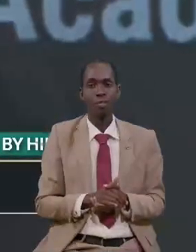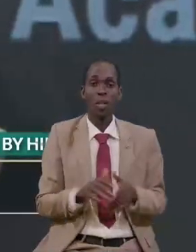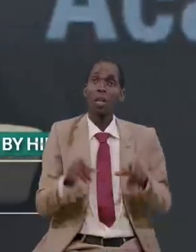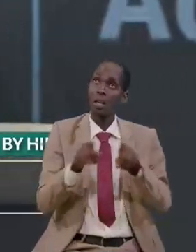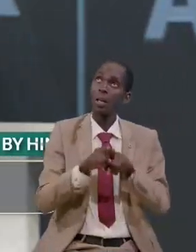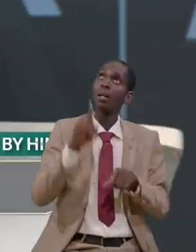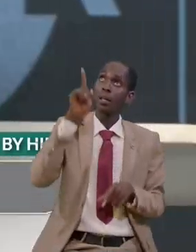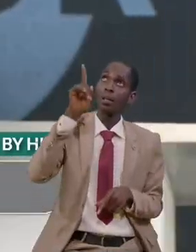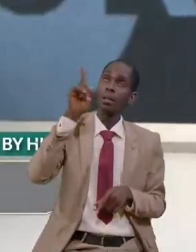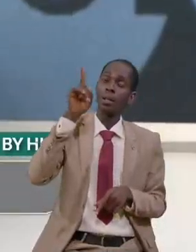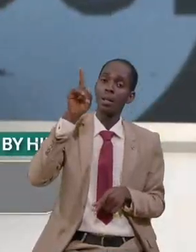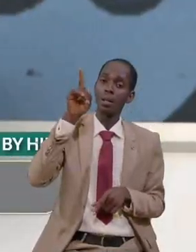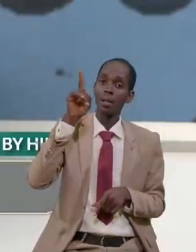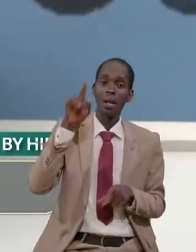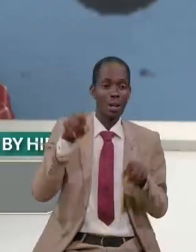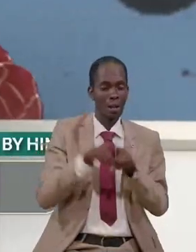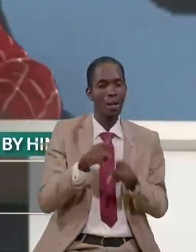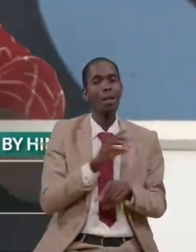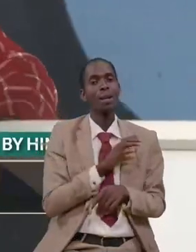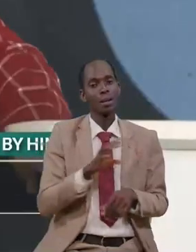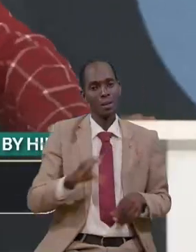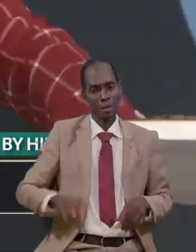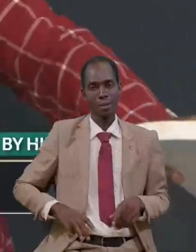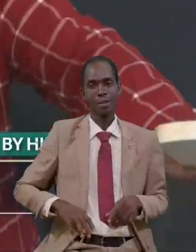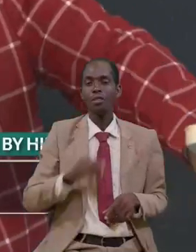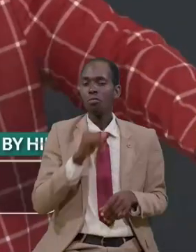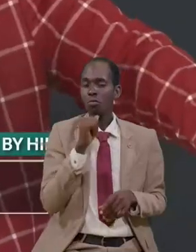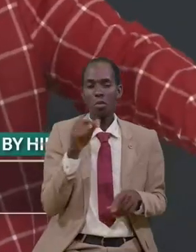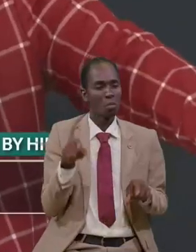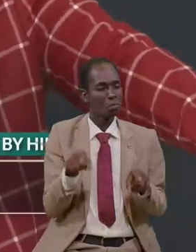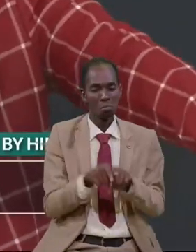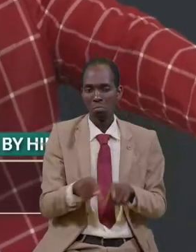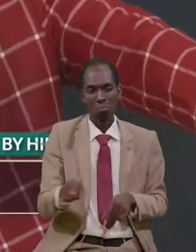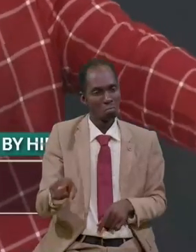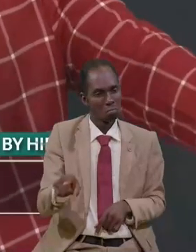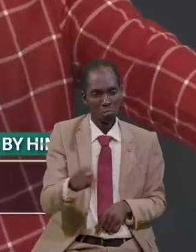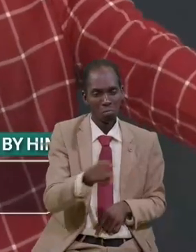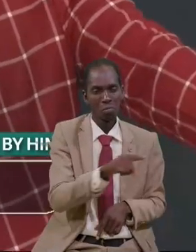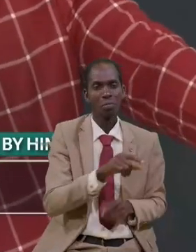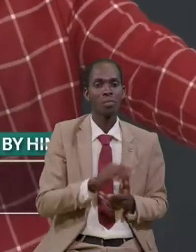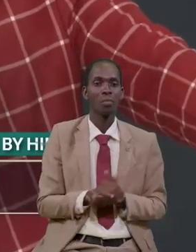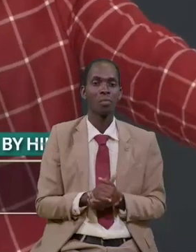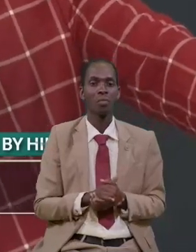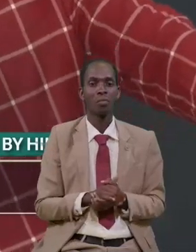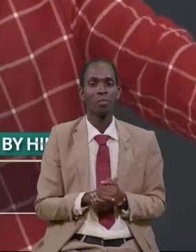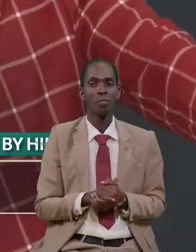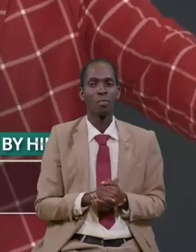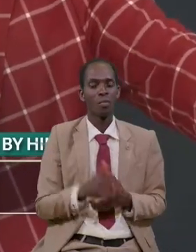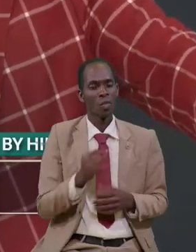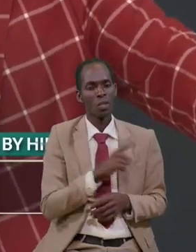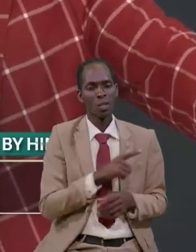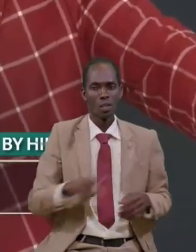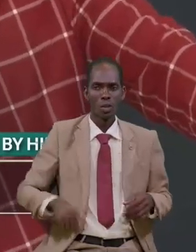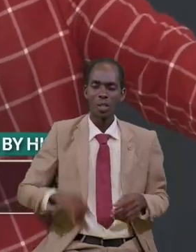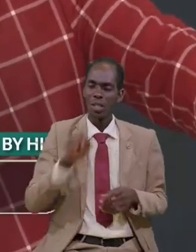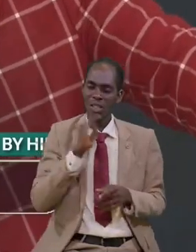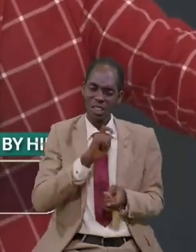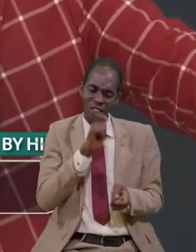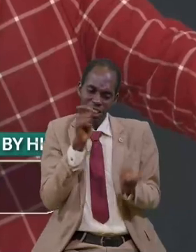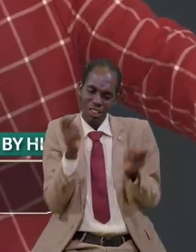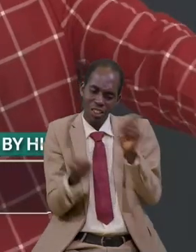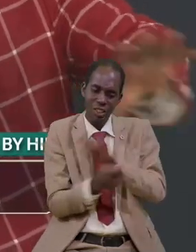Comme lui, comme Christ, et non comme eux. Le Seigneur